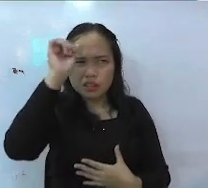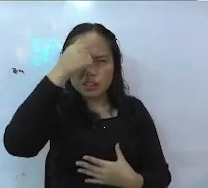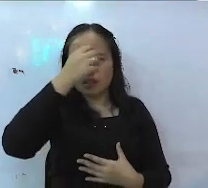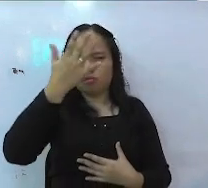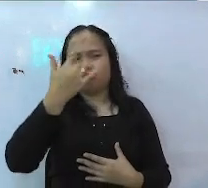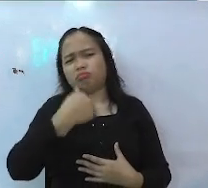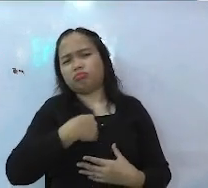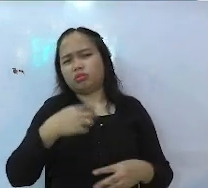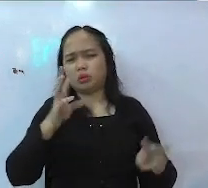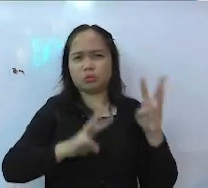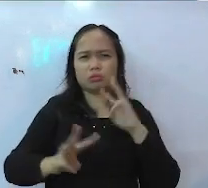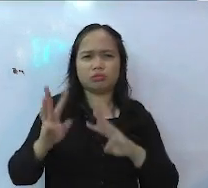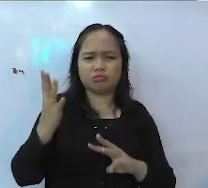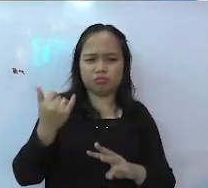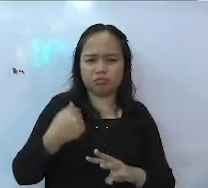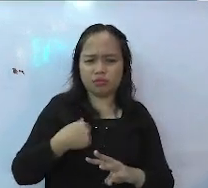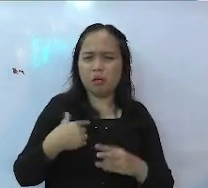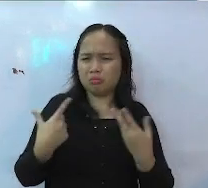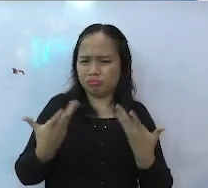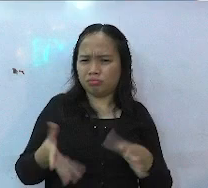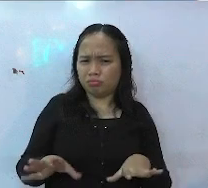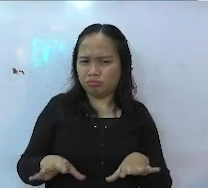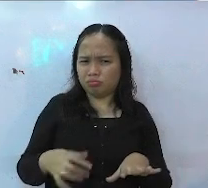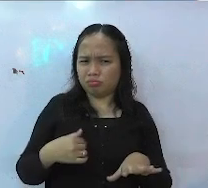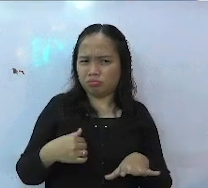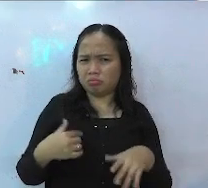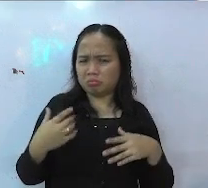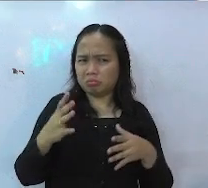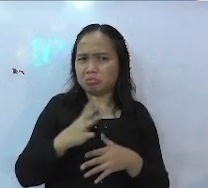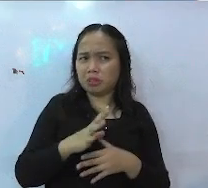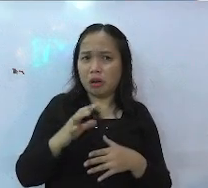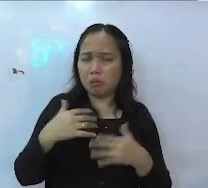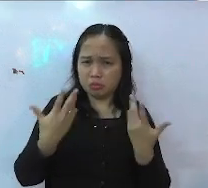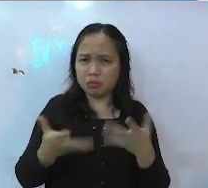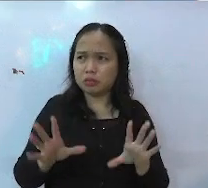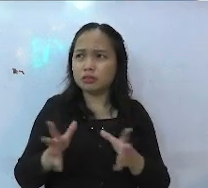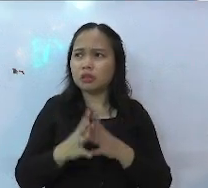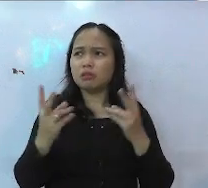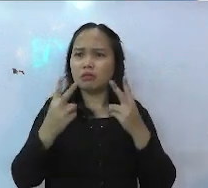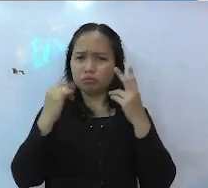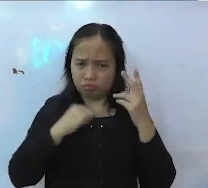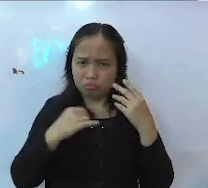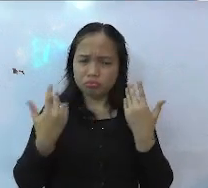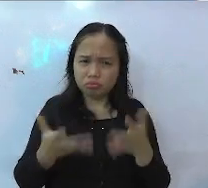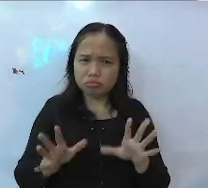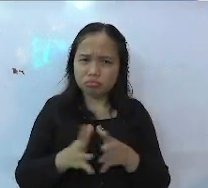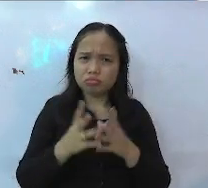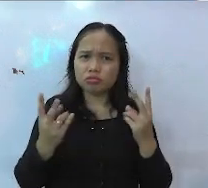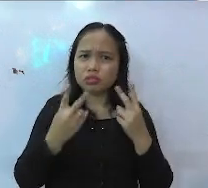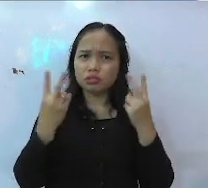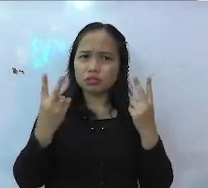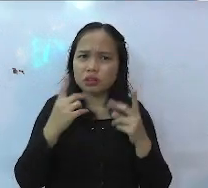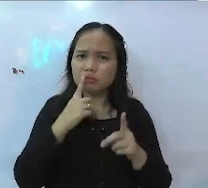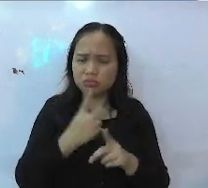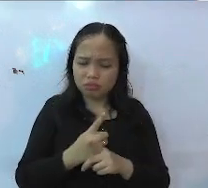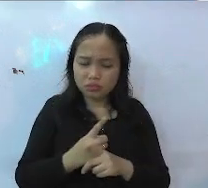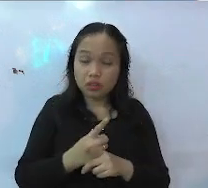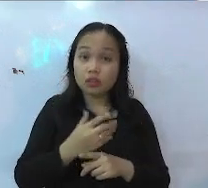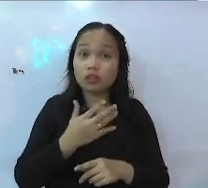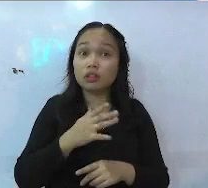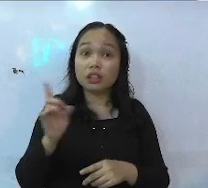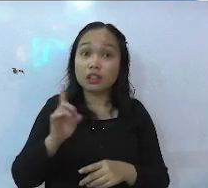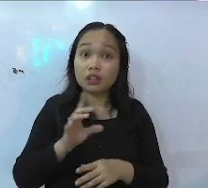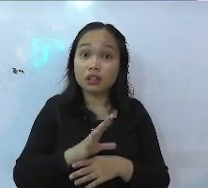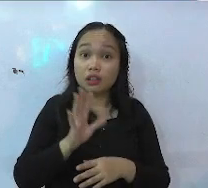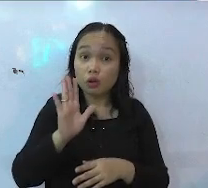kakabahan matagal ka ng matagumpay eh Amen nagtagumpay ka na eh yung tagumpay na